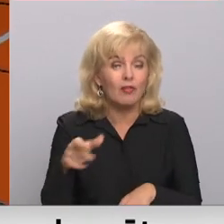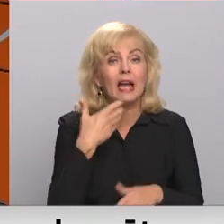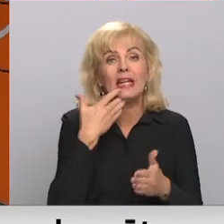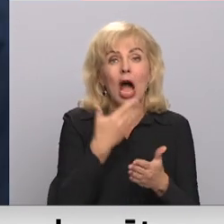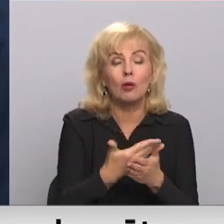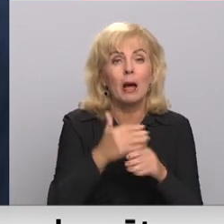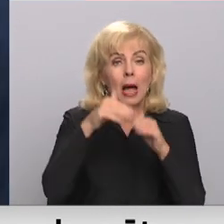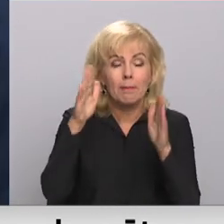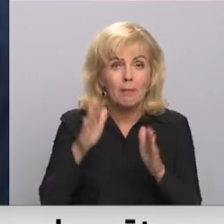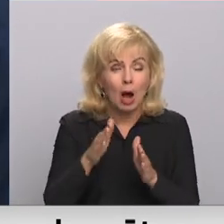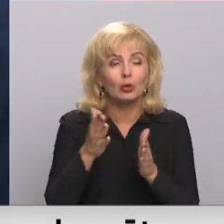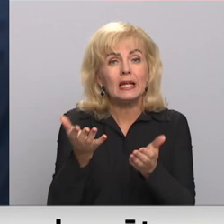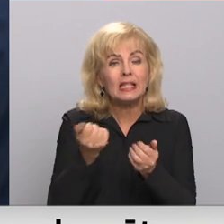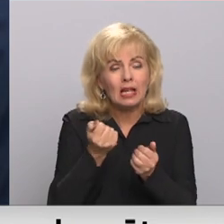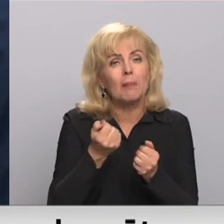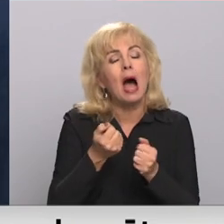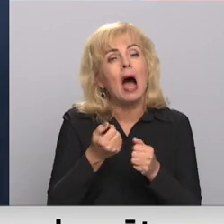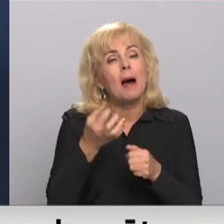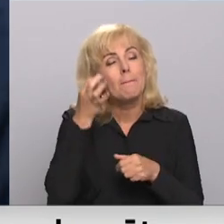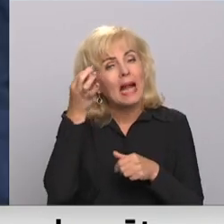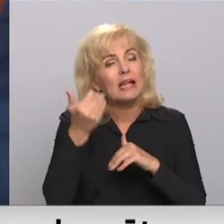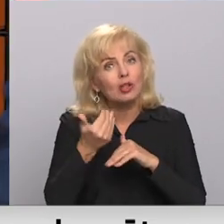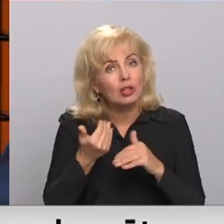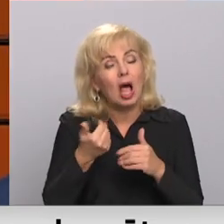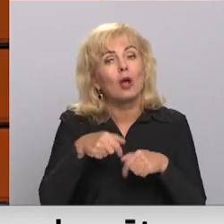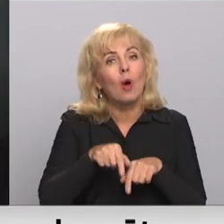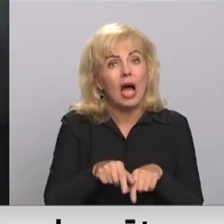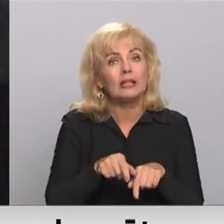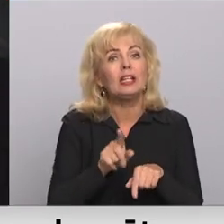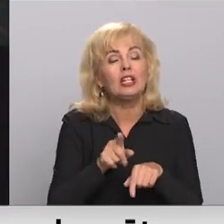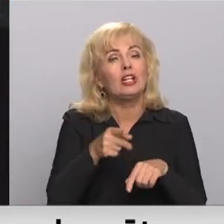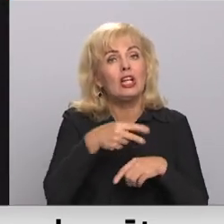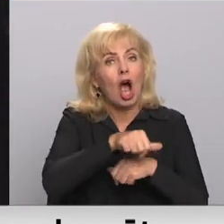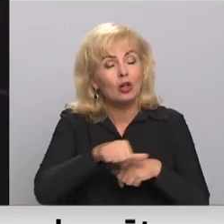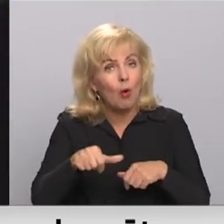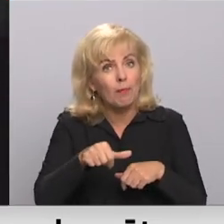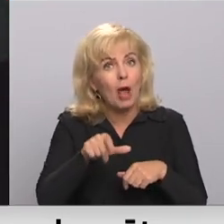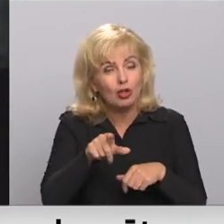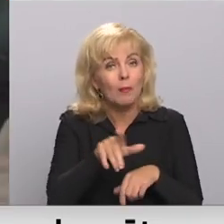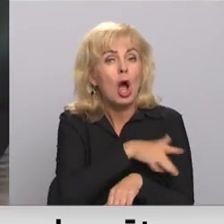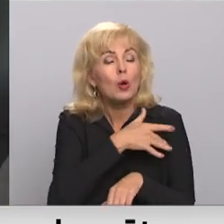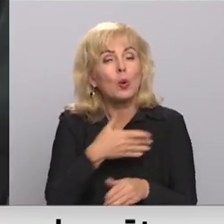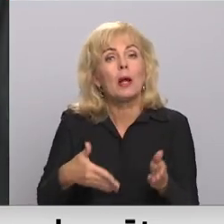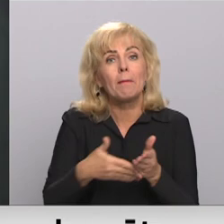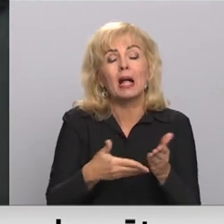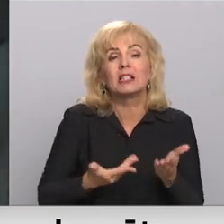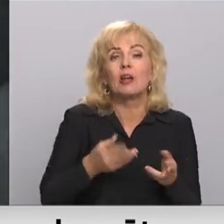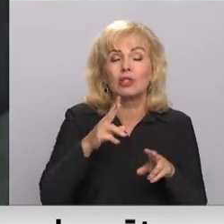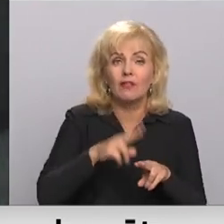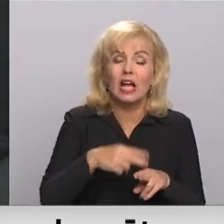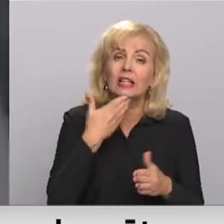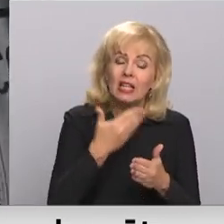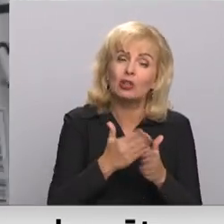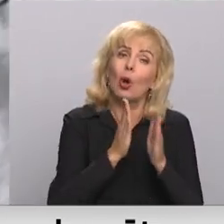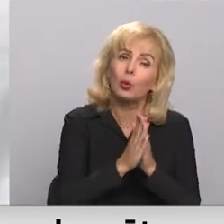no pakomātiem izņemt savus paciņas laikus, ņemot vērā, ka vietējos ir ierobežot. Arī saņemot sūtījumu ar kurjeru palīdzību dzīvesvietā, cilvēkiem iesaka